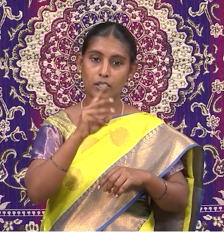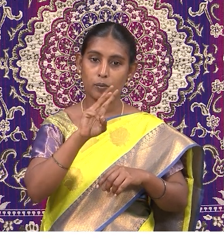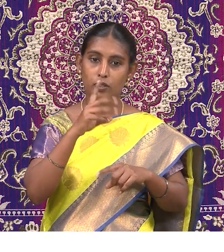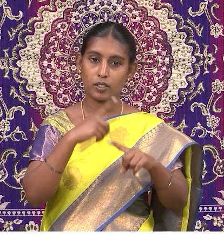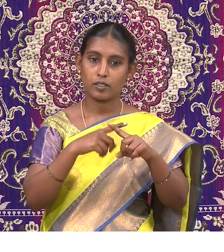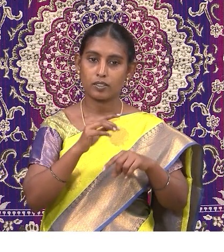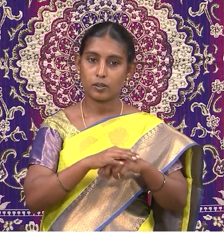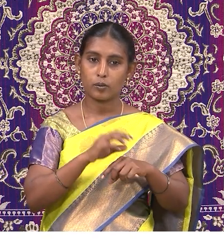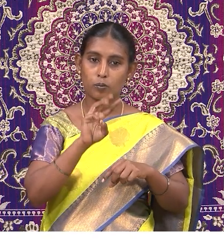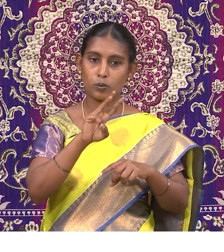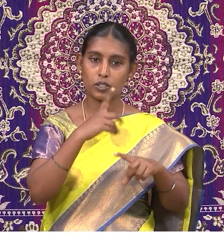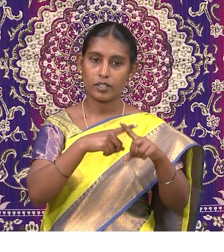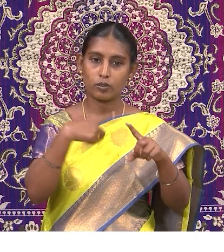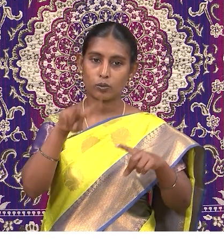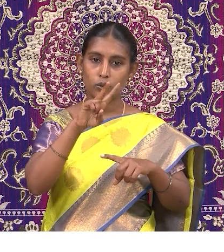கிடைக்கும்?